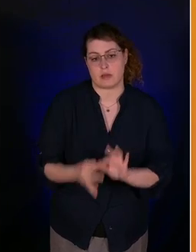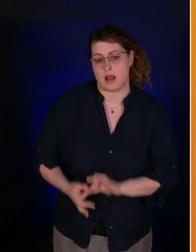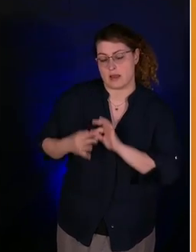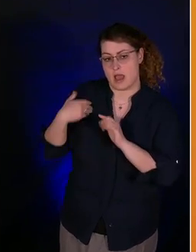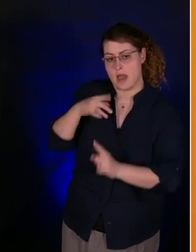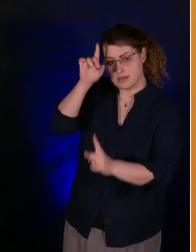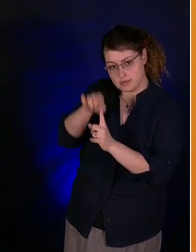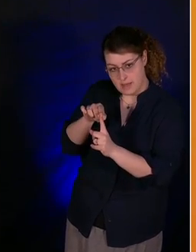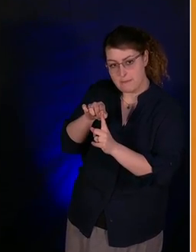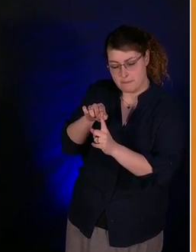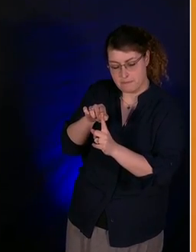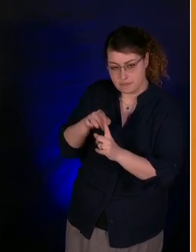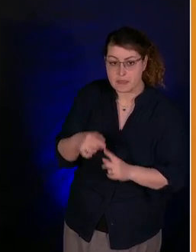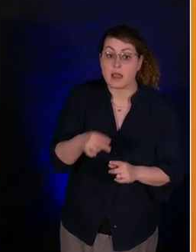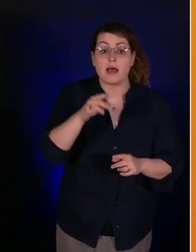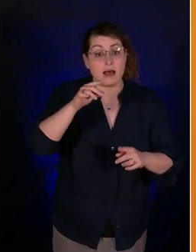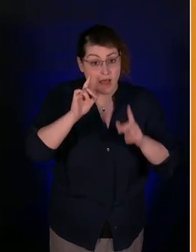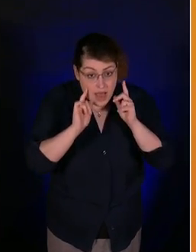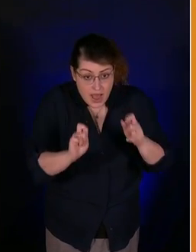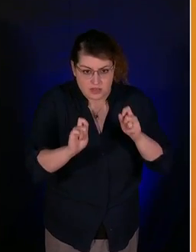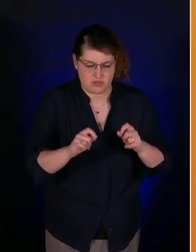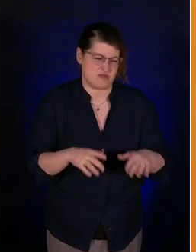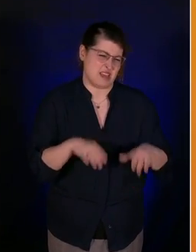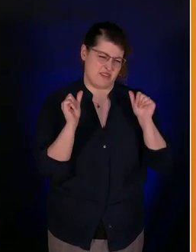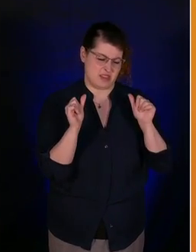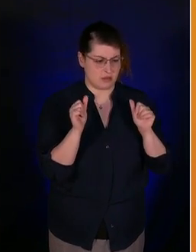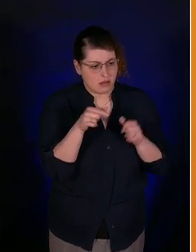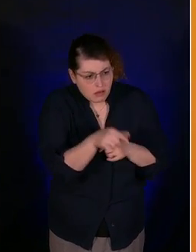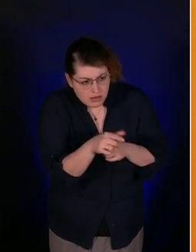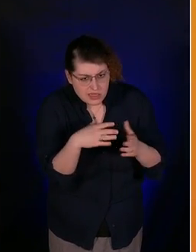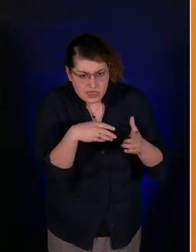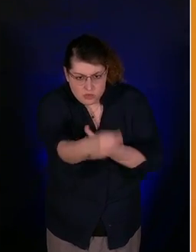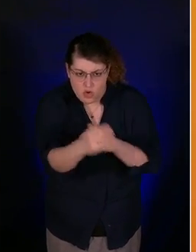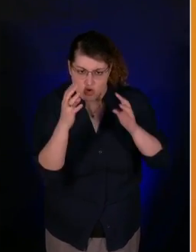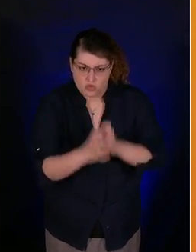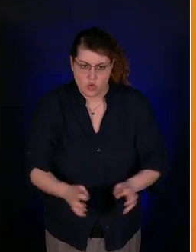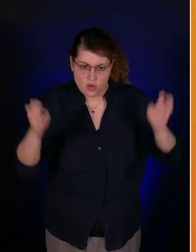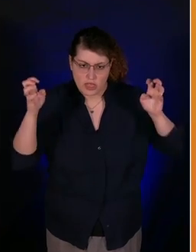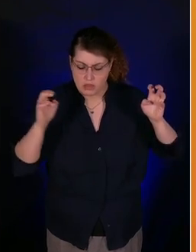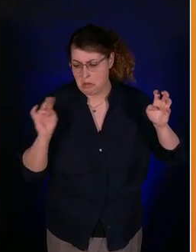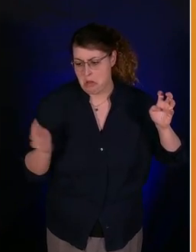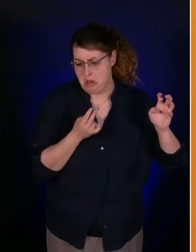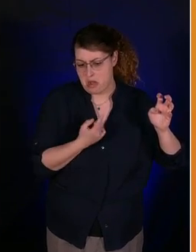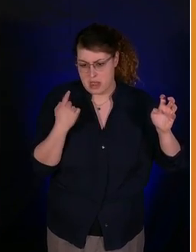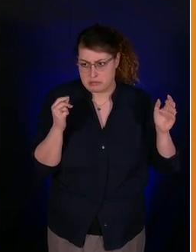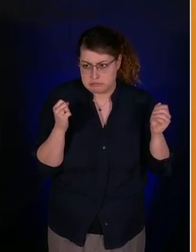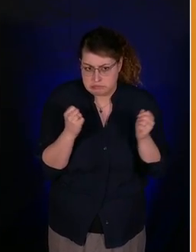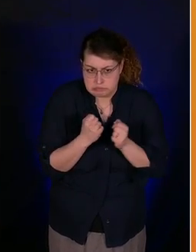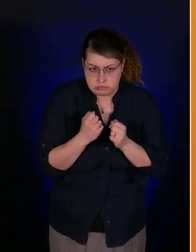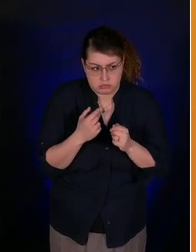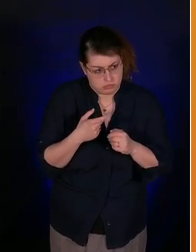thème, surtout, ne faisons pas la connerie de sortir de là en pensant que le repli sur nous-mêmes nous aidera à rester une grande